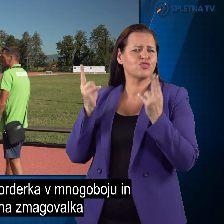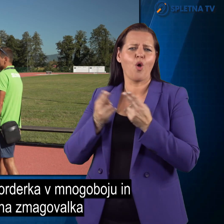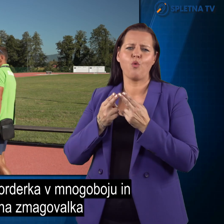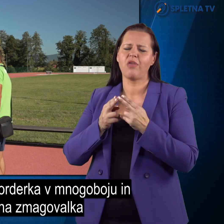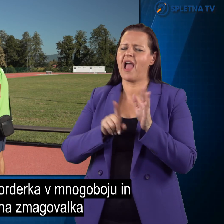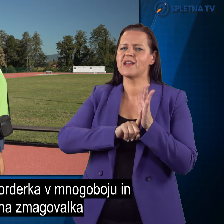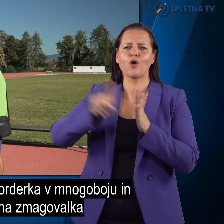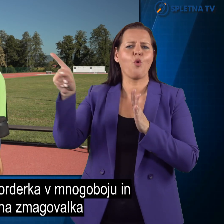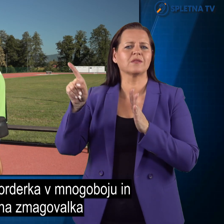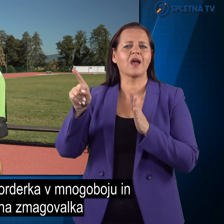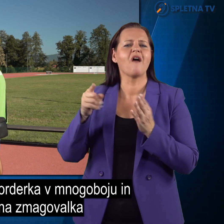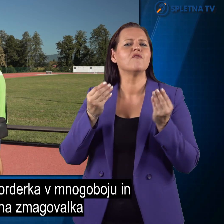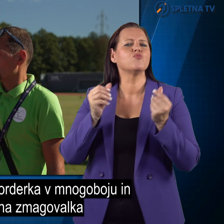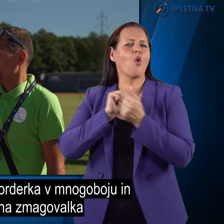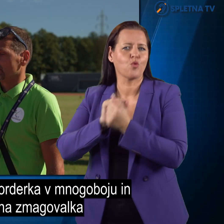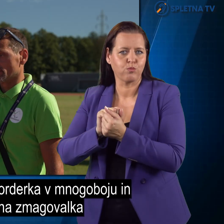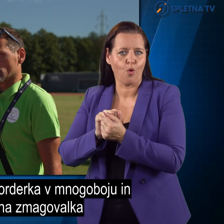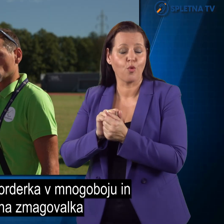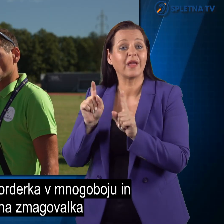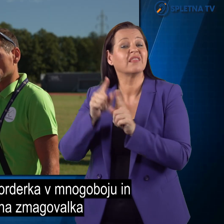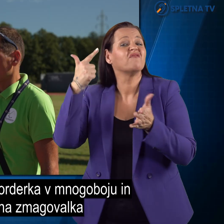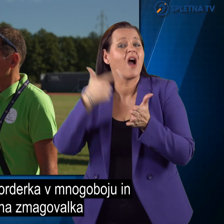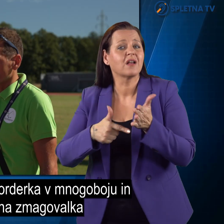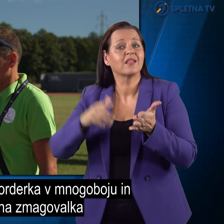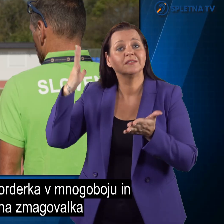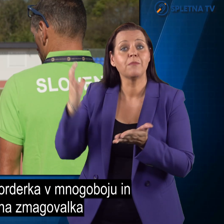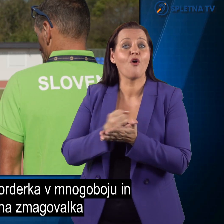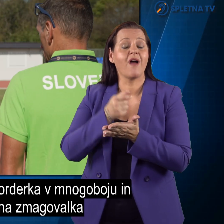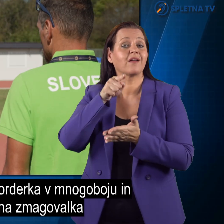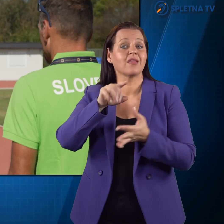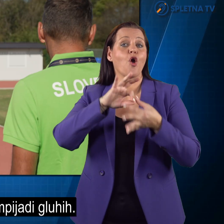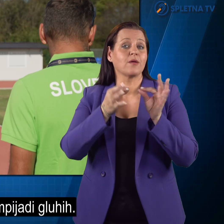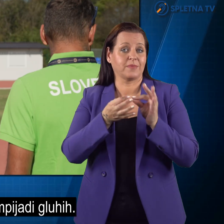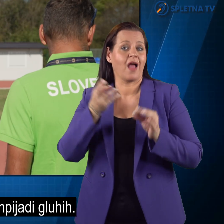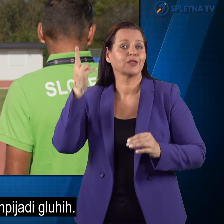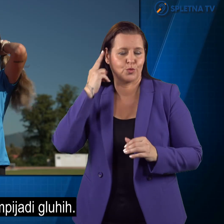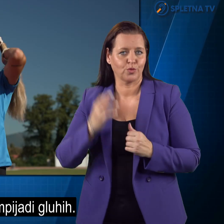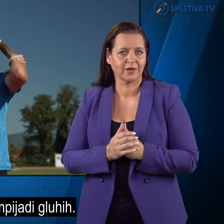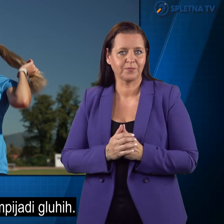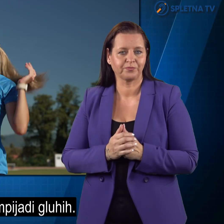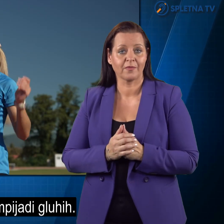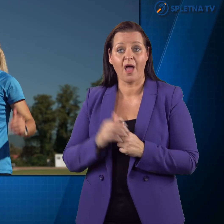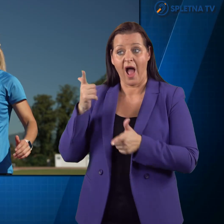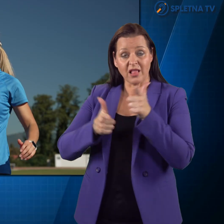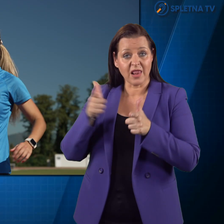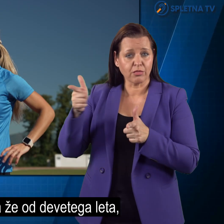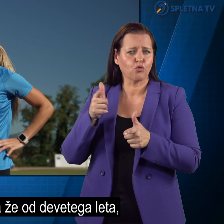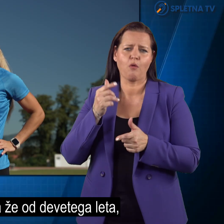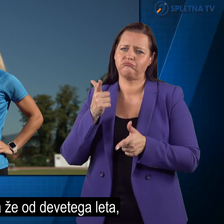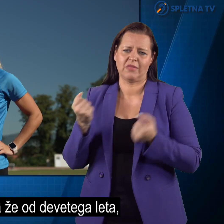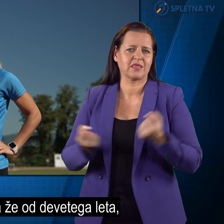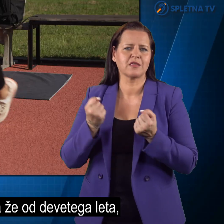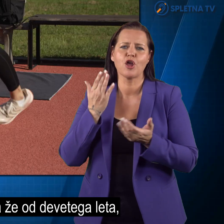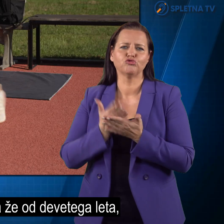Je svetovna rekorderka v mnogoboju in dvakratna zmagovalka na olimpijadi gluhih.